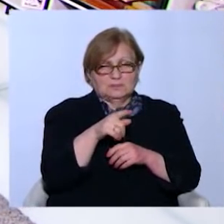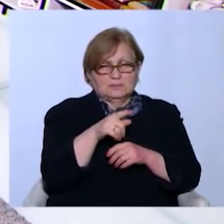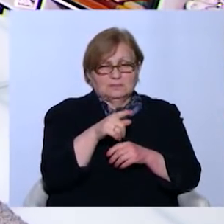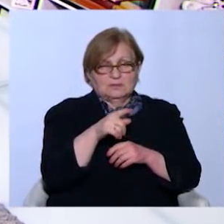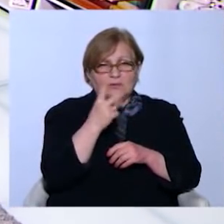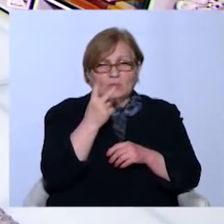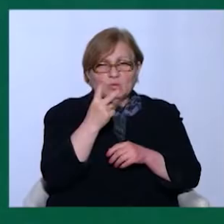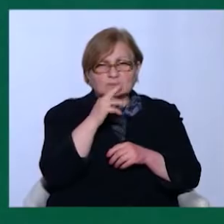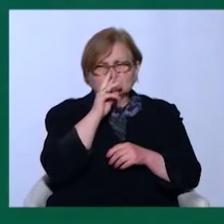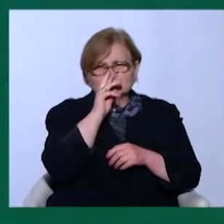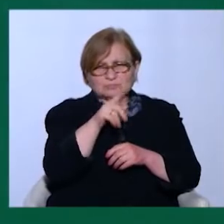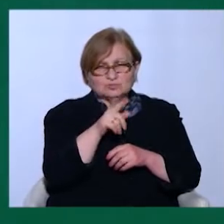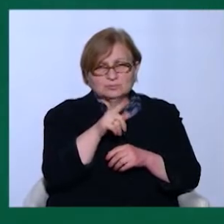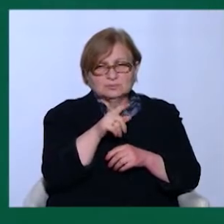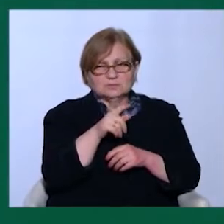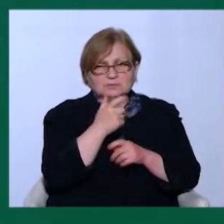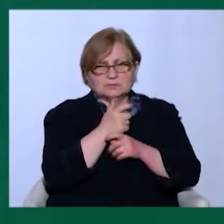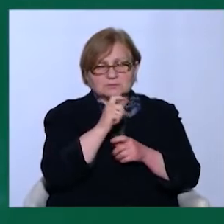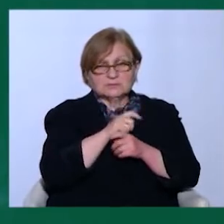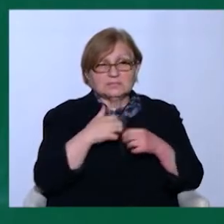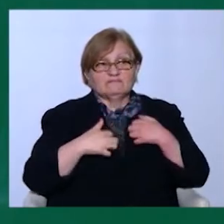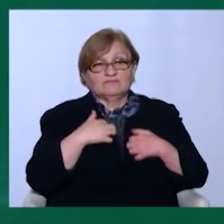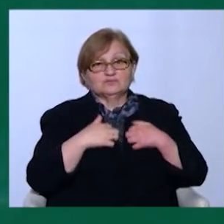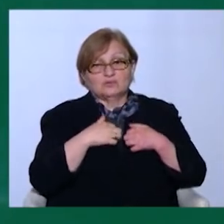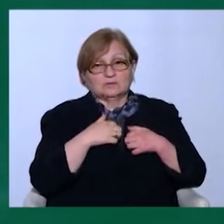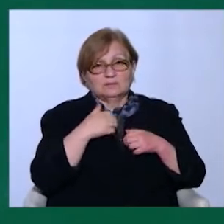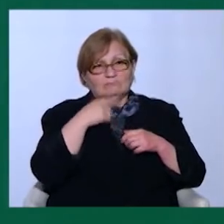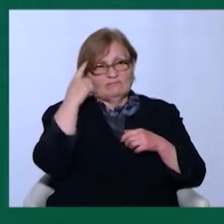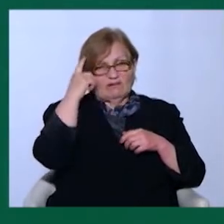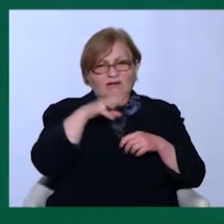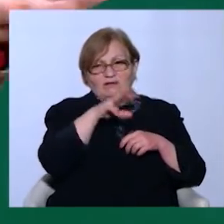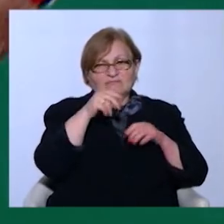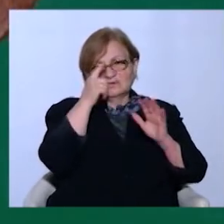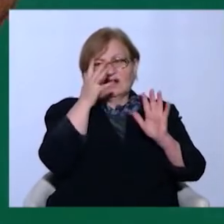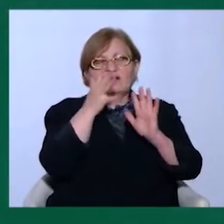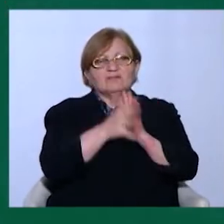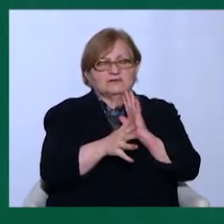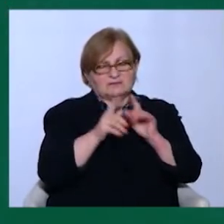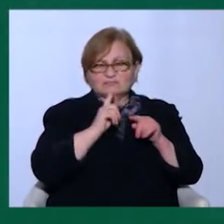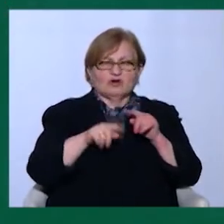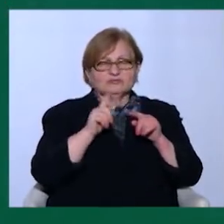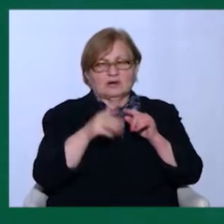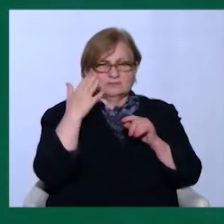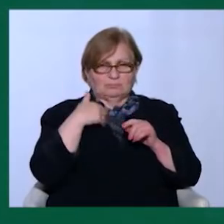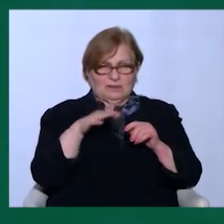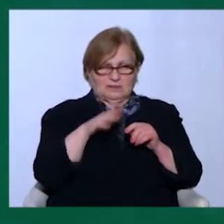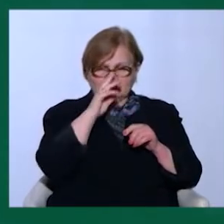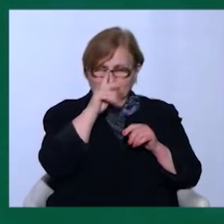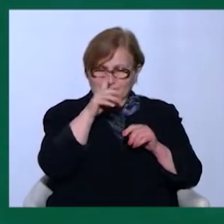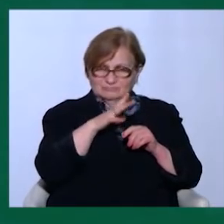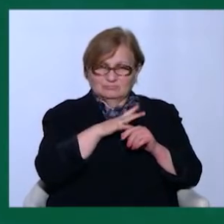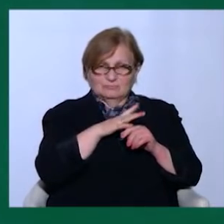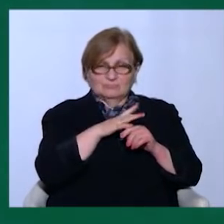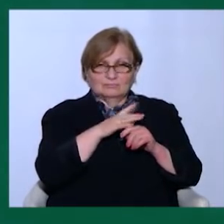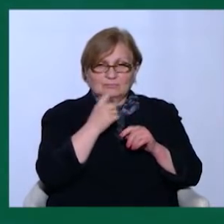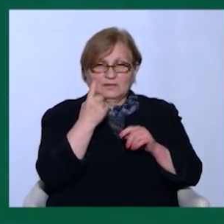შემეშალა და შემეშალა იმიტომ, რომ ძალიან ვიჩქარე, მეგონა რომ ყველაფერში გავერკვიე და ამ დროს შეცდომა დაუშვი. ერთი